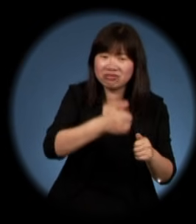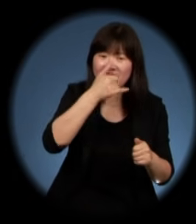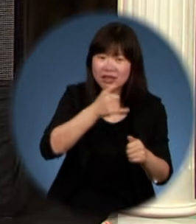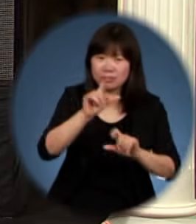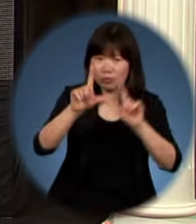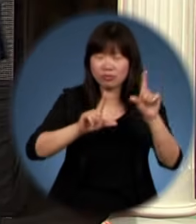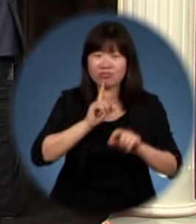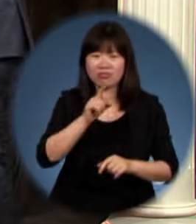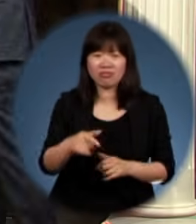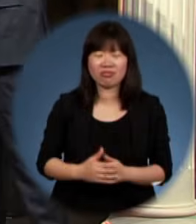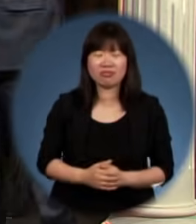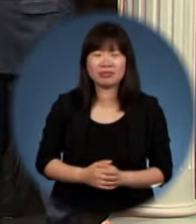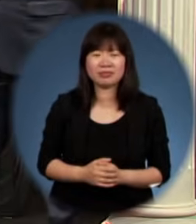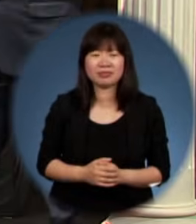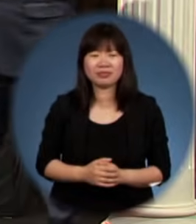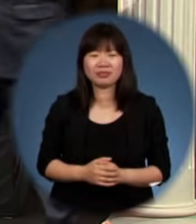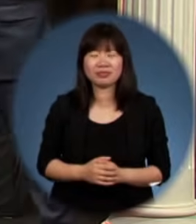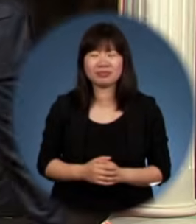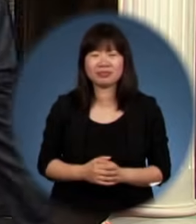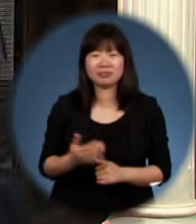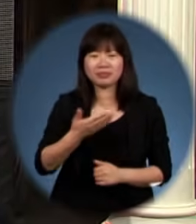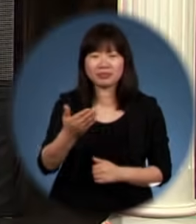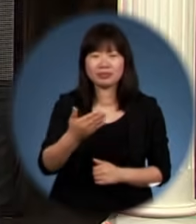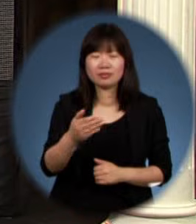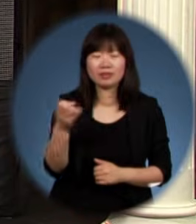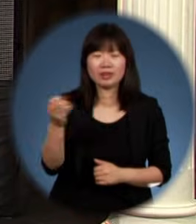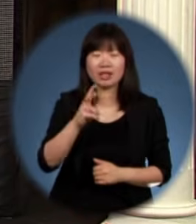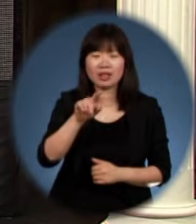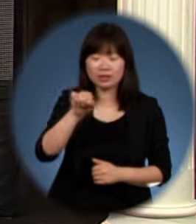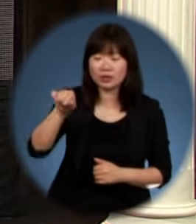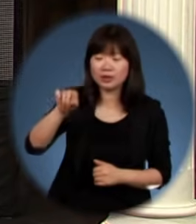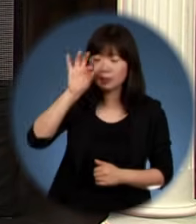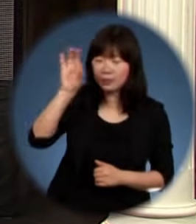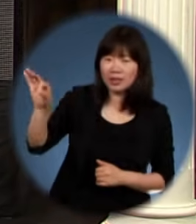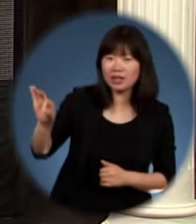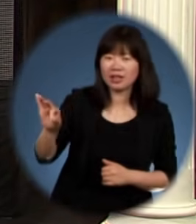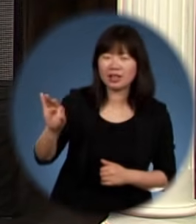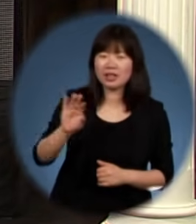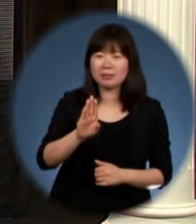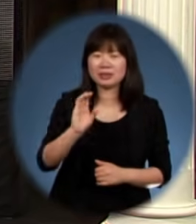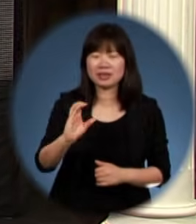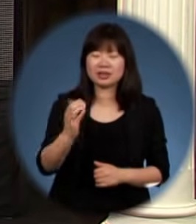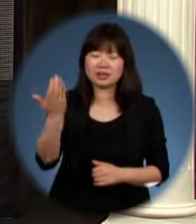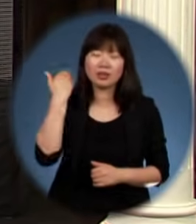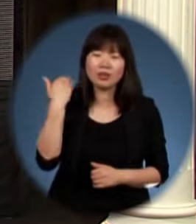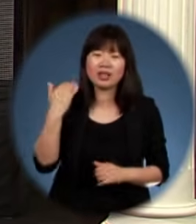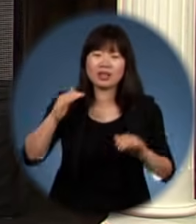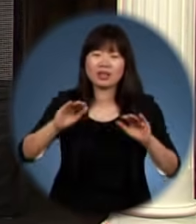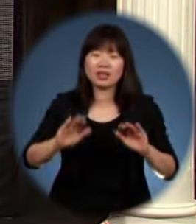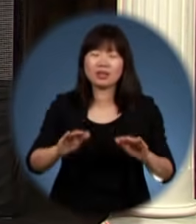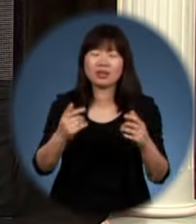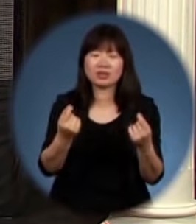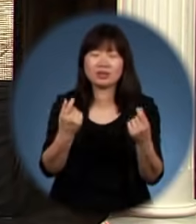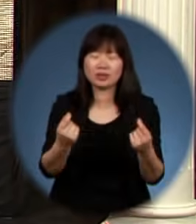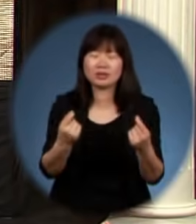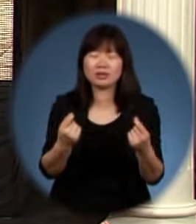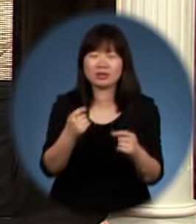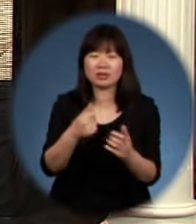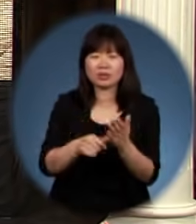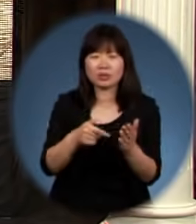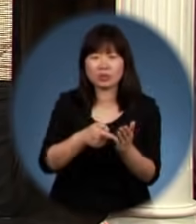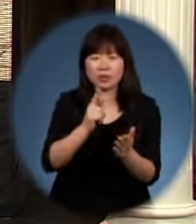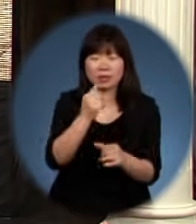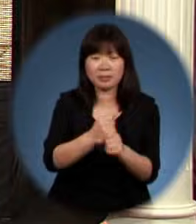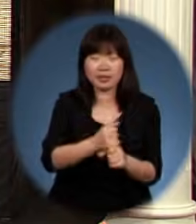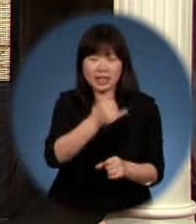장면이에요 자연이 조각한 보십시오 기원전 에 이런 총학이 만들어졌습니다 비교를 해보면